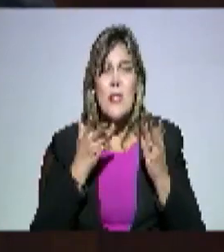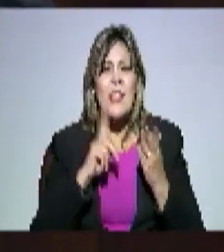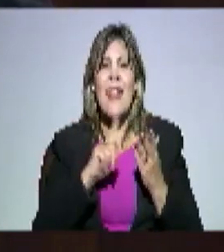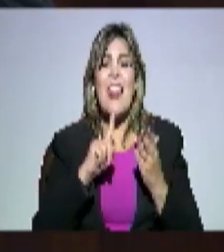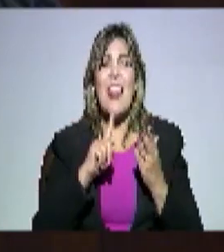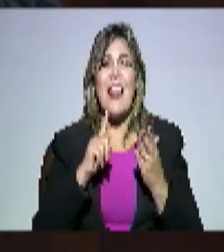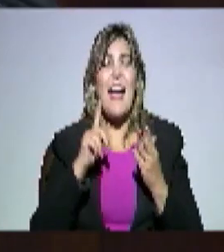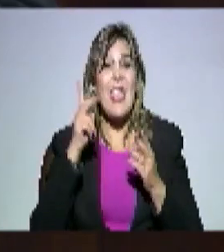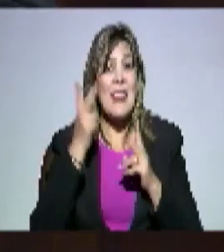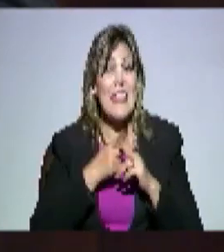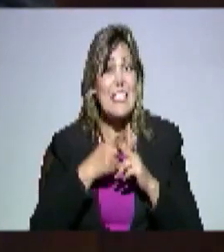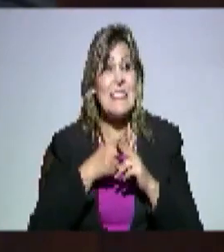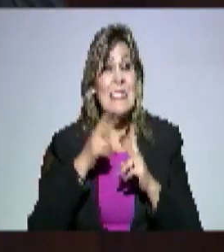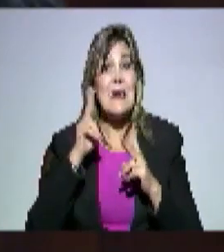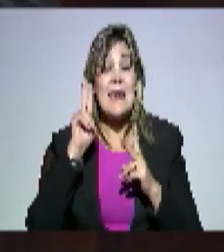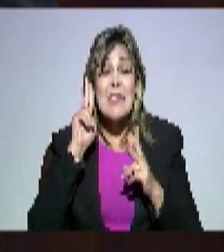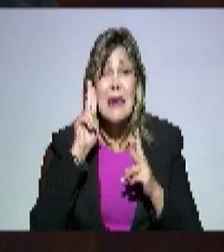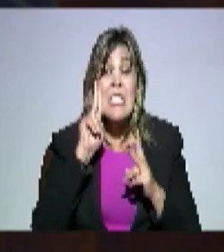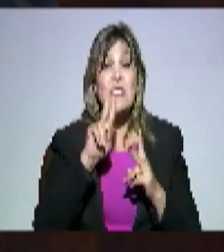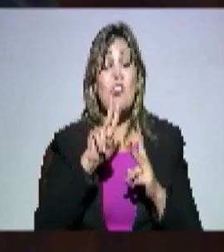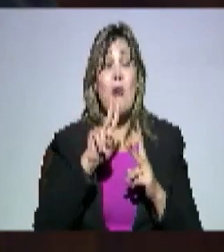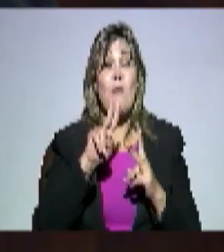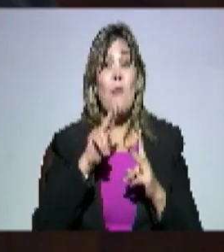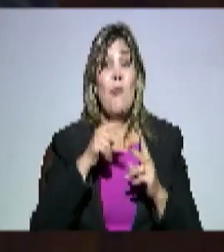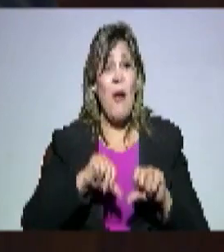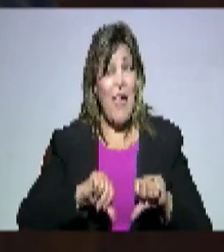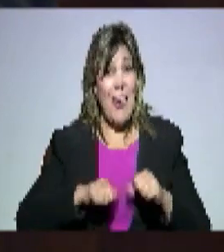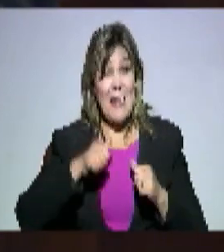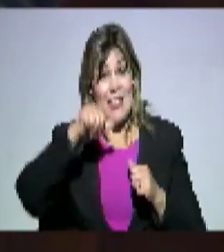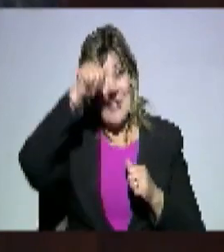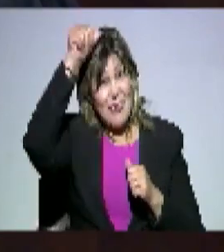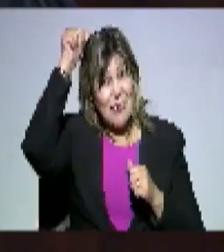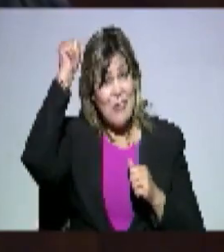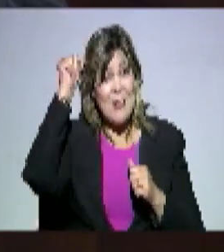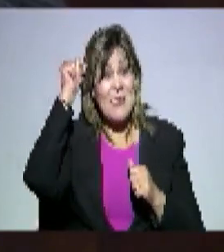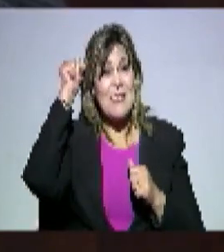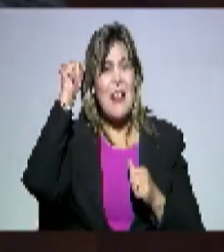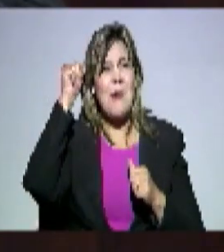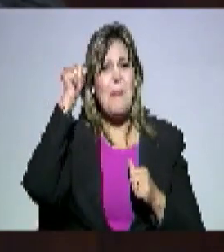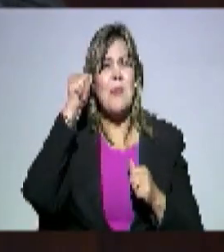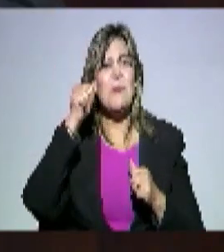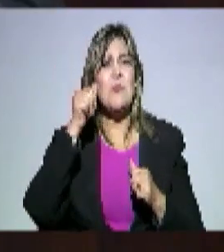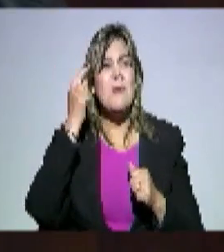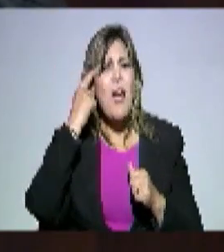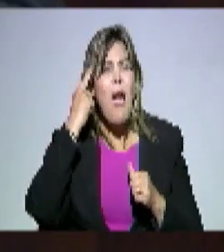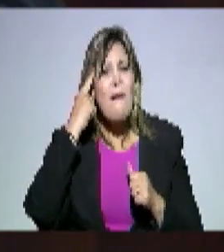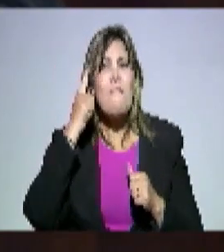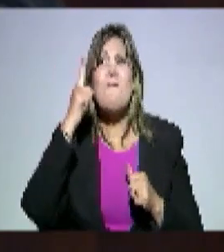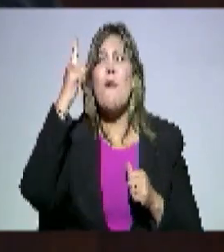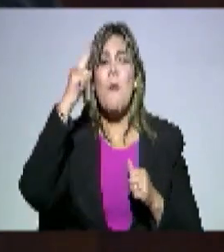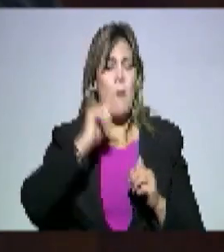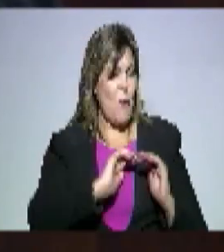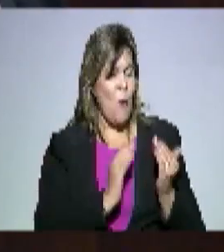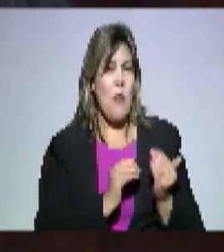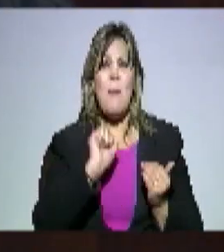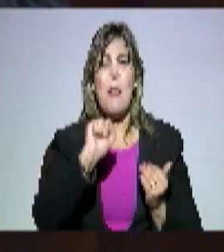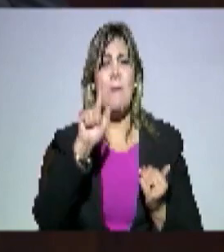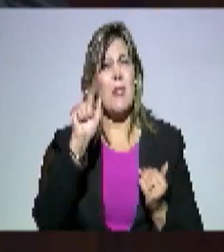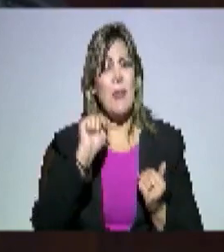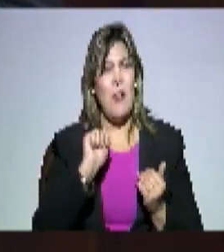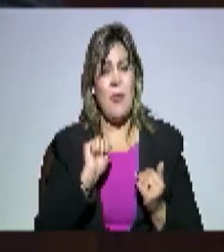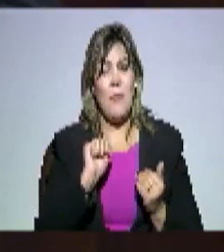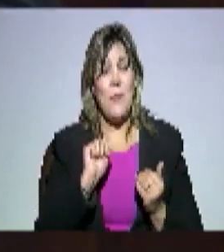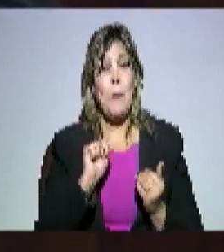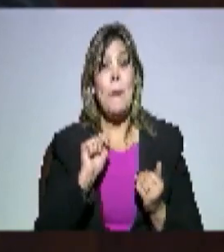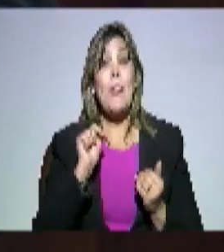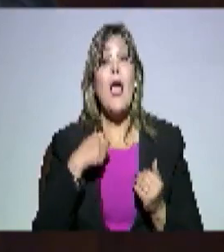انطونيوس العظيم عرفوا ربنا ايمان انطونيوس رغم ان انطونيوس ساب الارض في نص